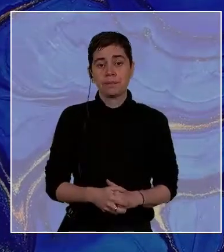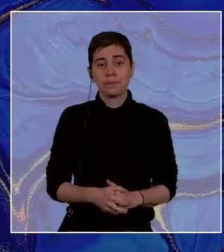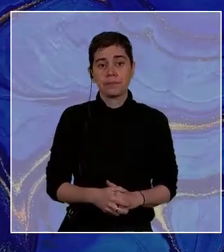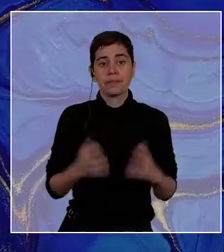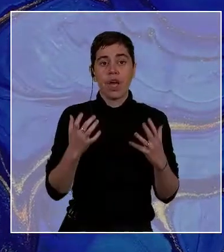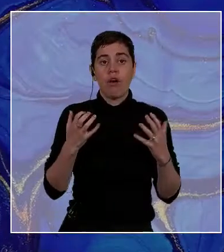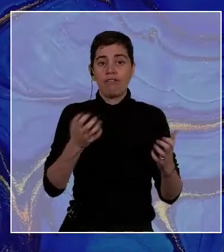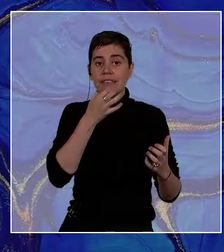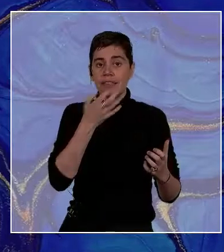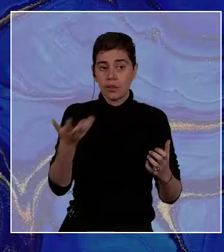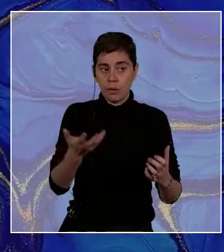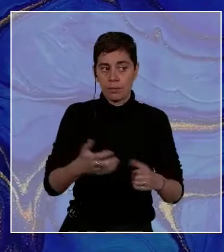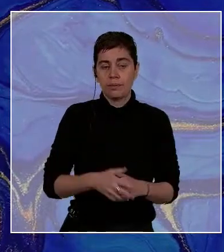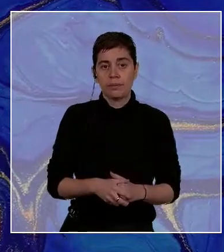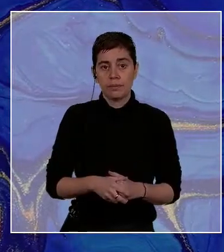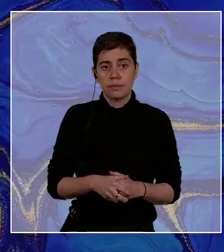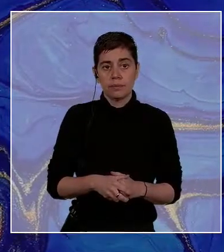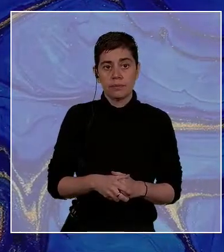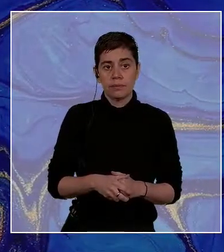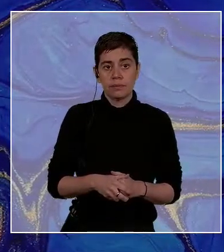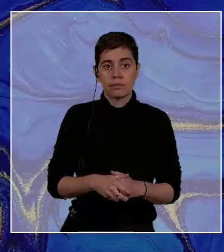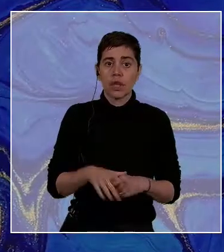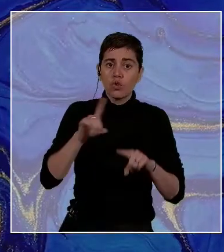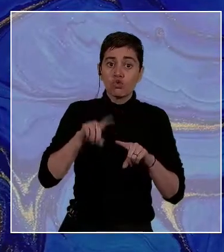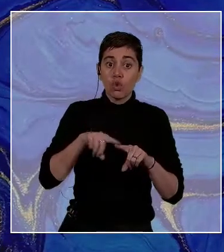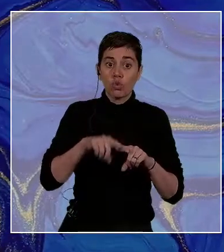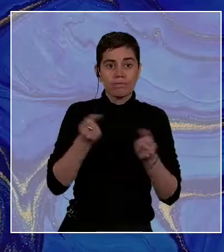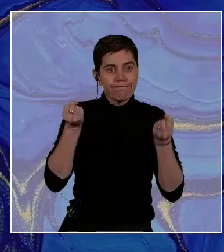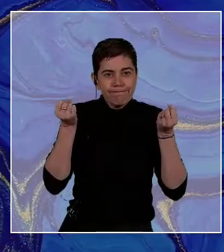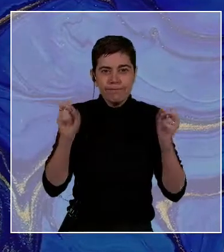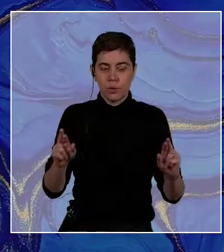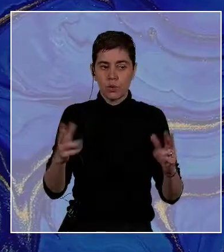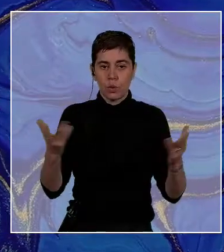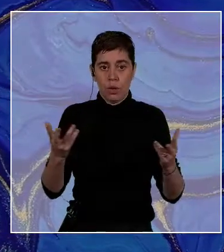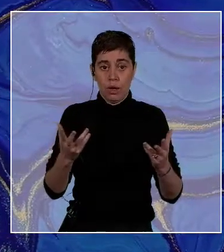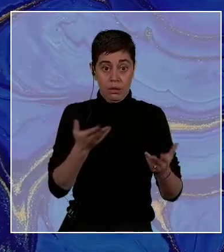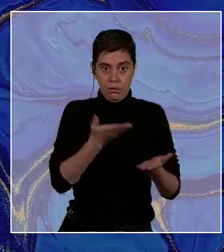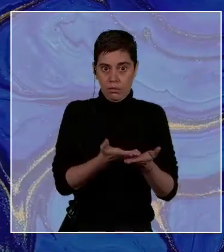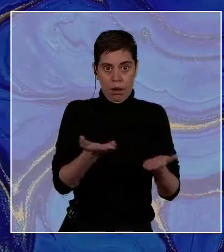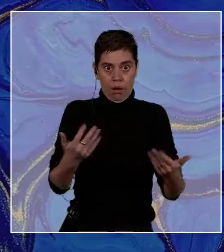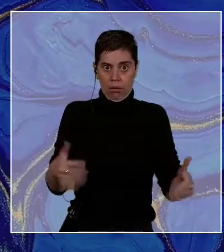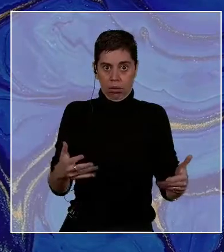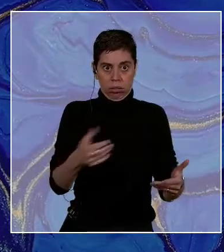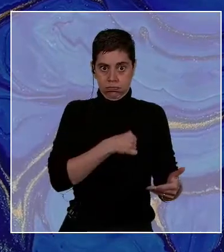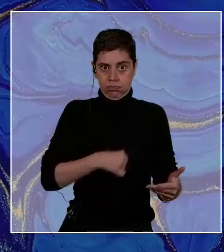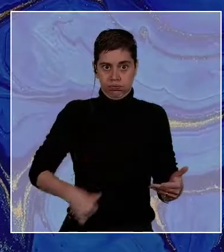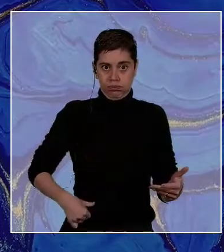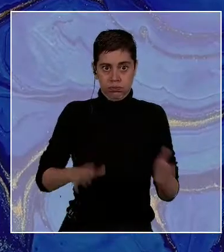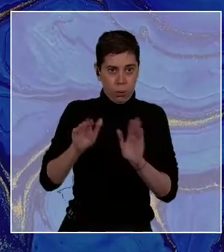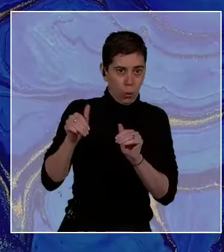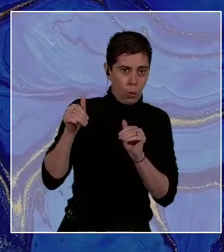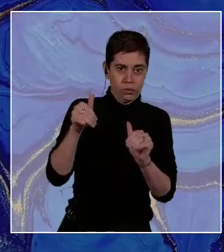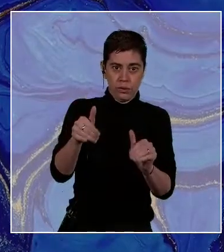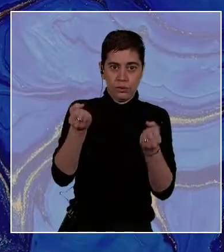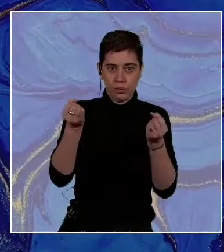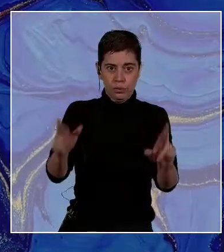tiens à dire, c'est que la seule chose qui soit certaine, c'est que ces événements extrêmes, malheureusement, ne feront que se poursuivre, et en